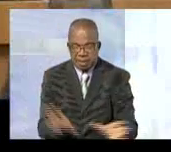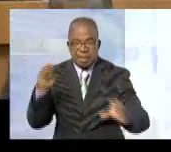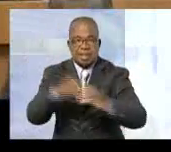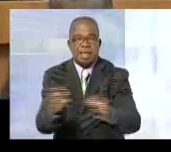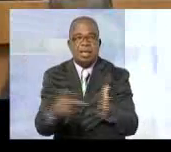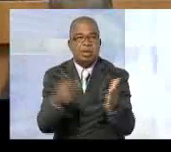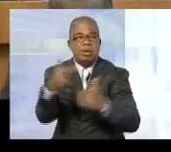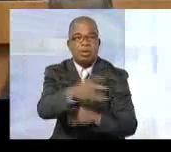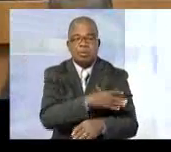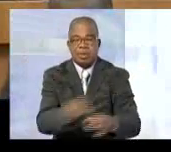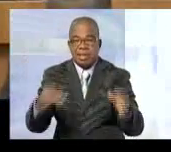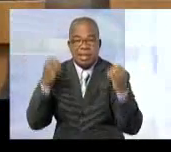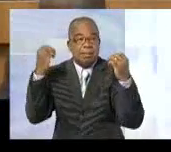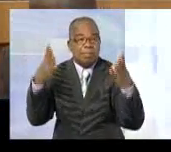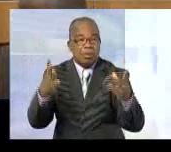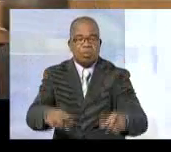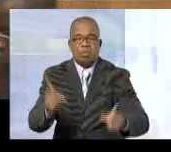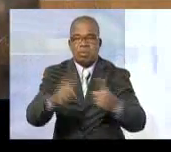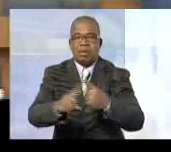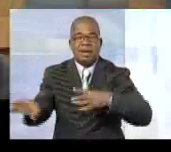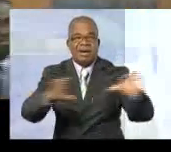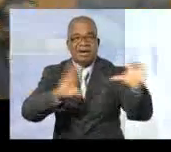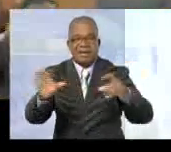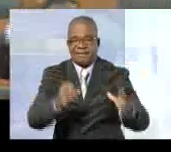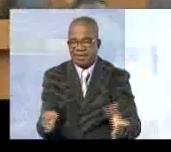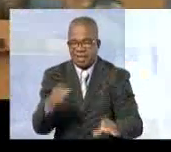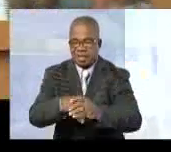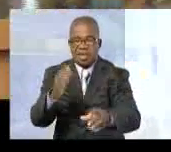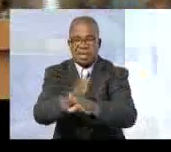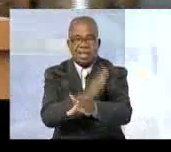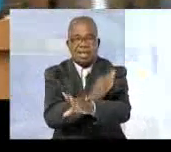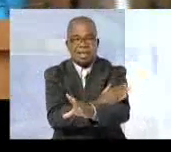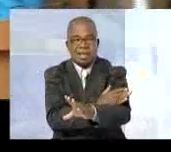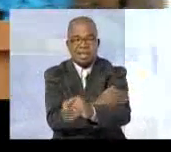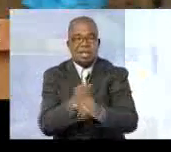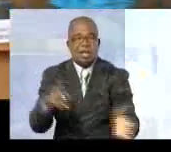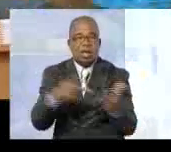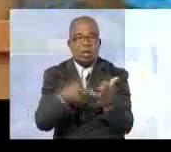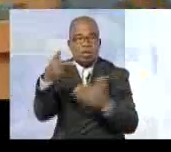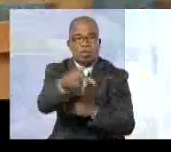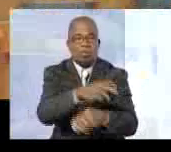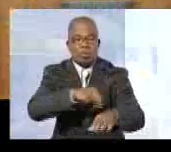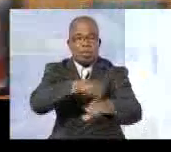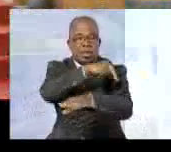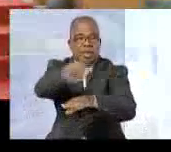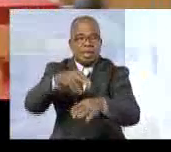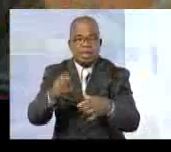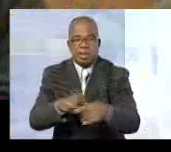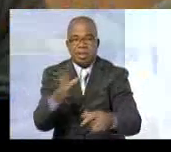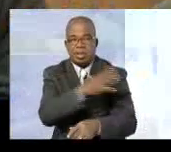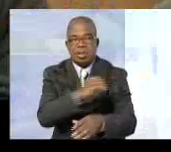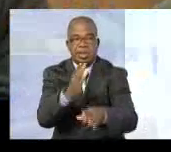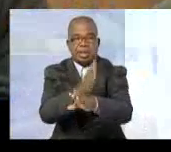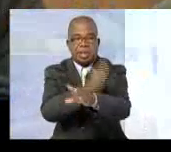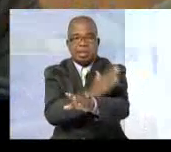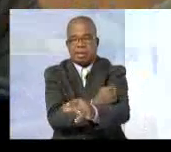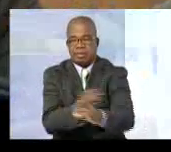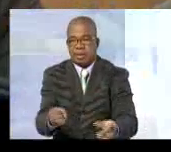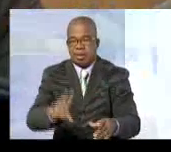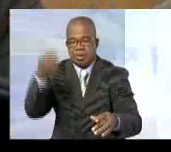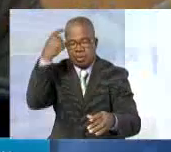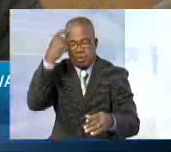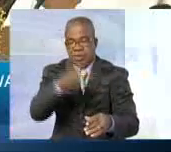des grandes lignes du programme national de développement. À noter, le PND aussi a été adopté à l'unanimité. Le gouvernement